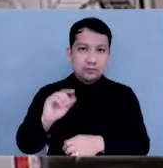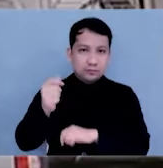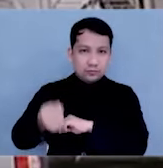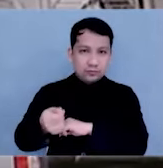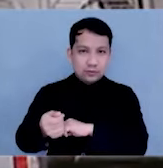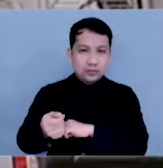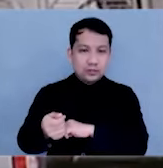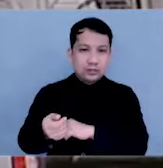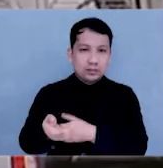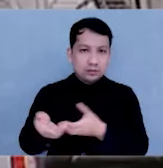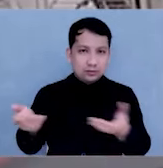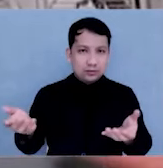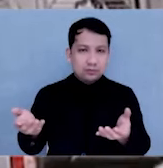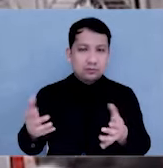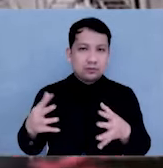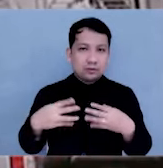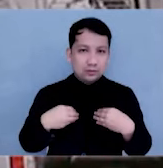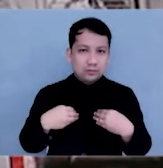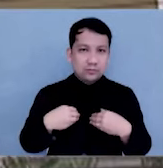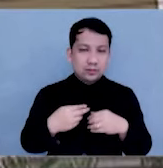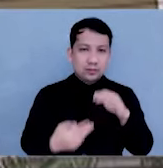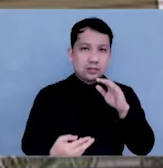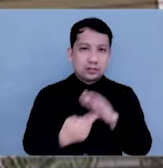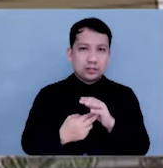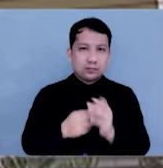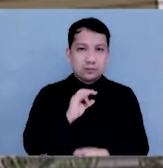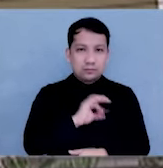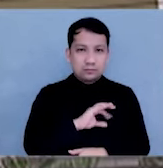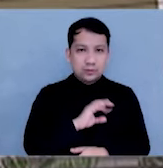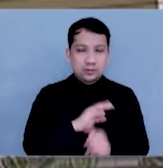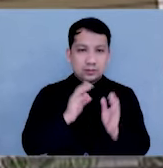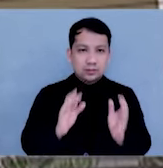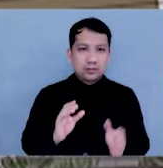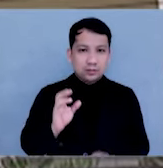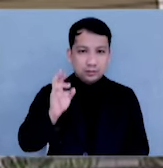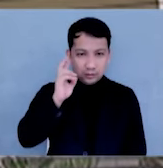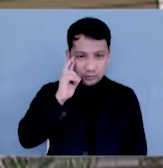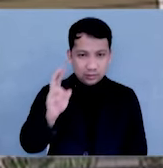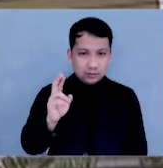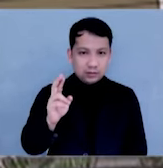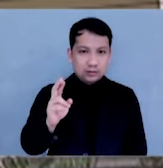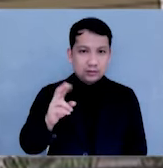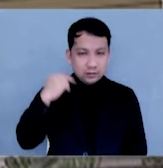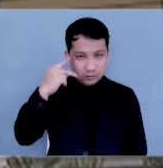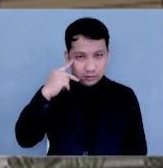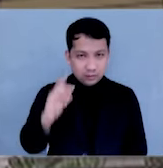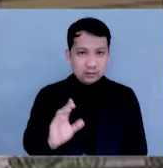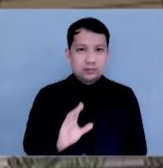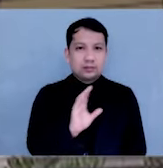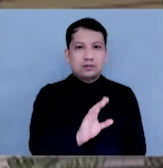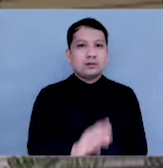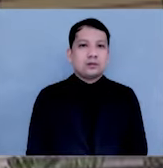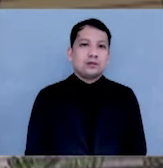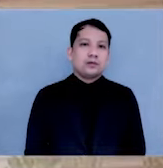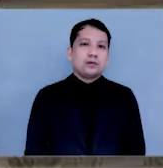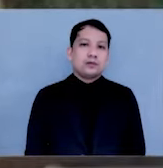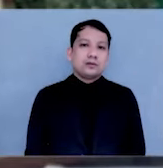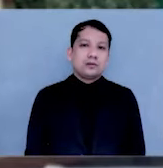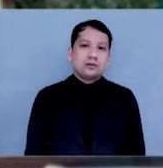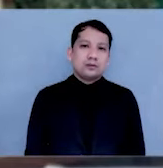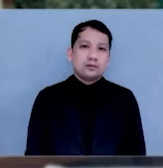Wala rin siyang matatanggap na retirement benefits. Para kay Rama, pinulitika lang siya. Yes, I may be